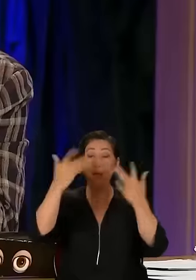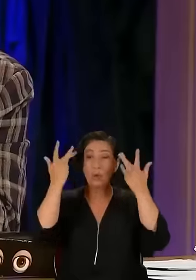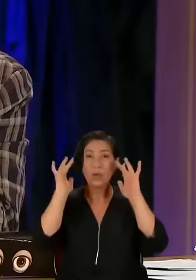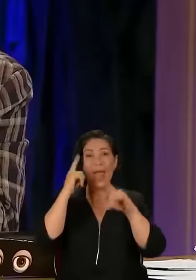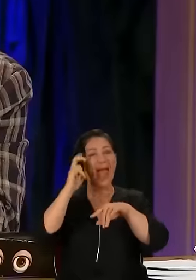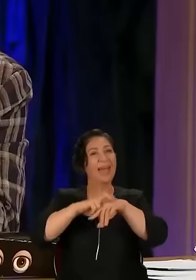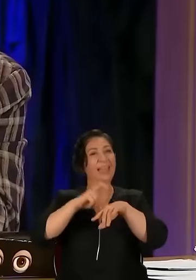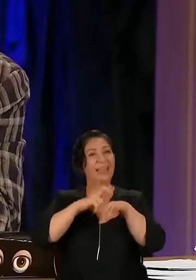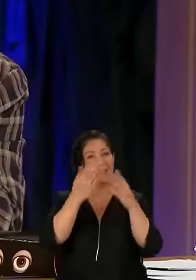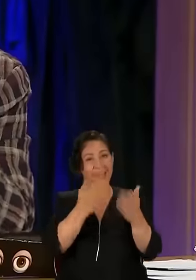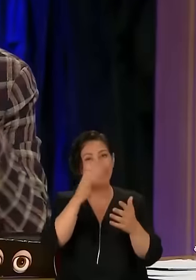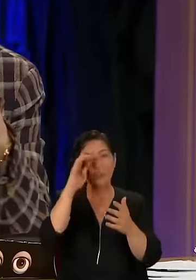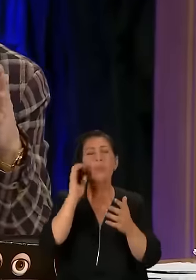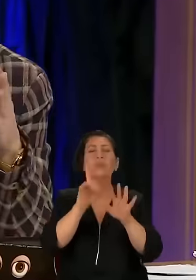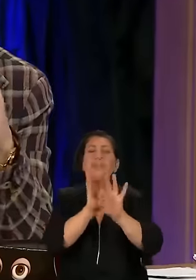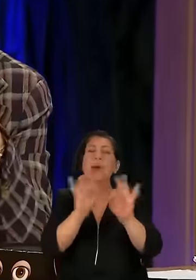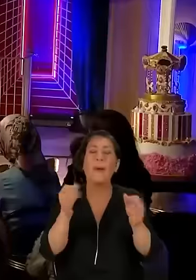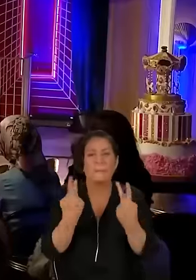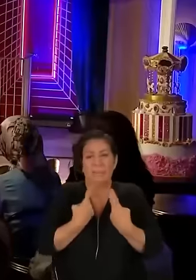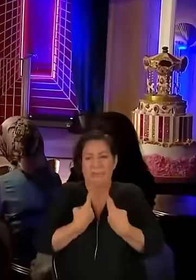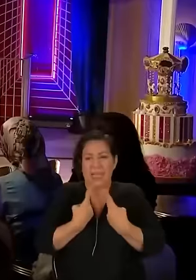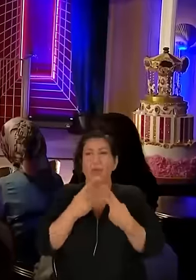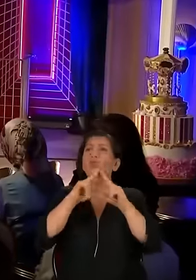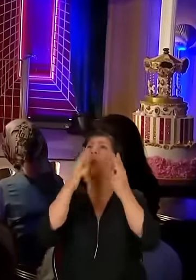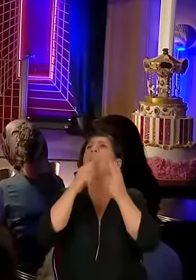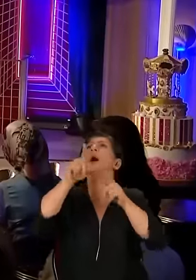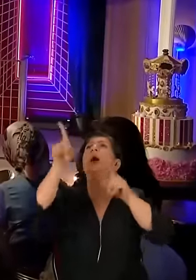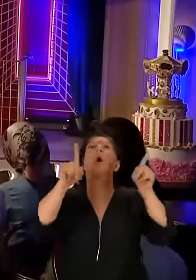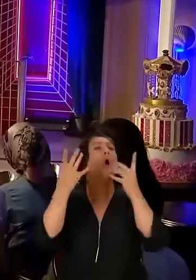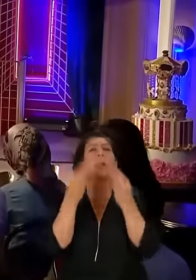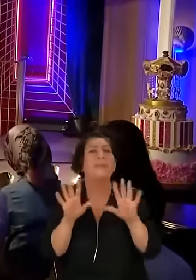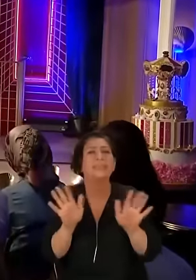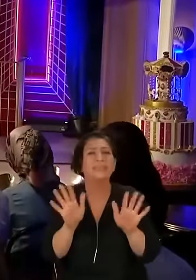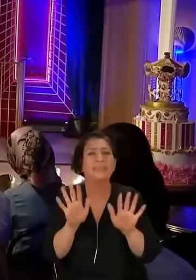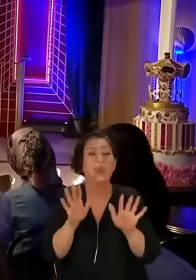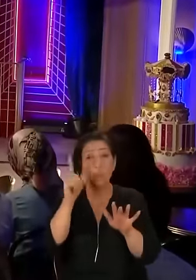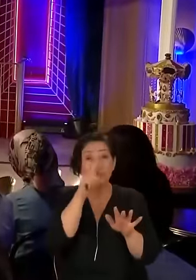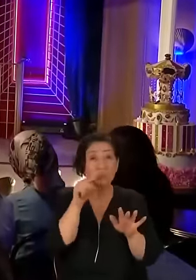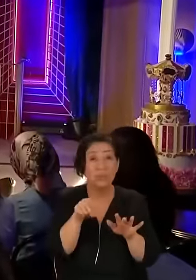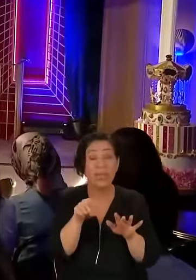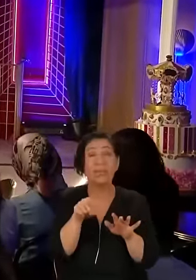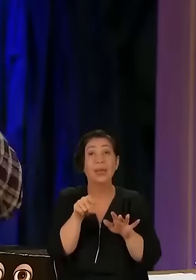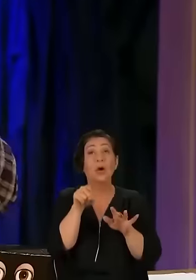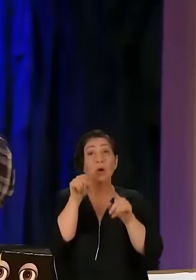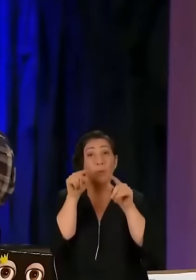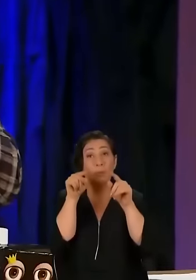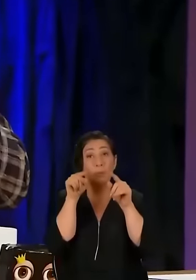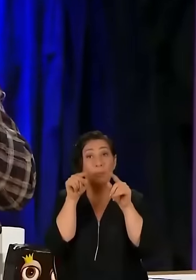kültürünü hatırlatan şey, bu tamamen bize ait. Bu dünyanın başka bir yerinde olamaz. Dolayısıyla